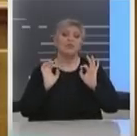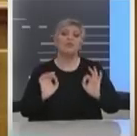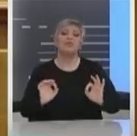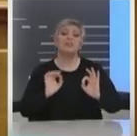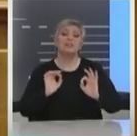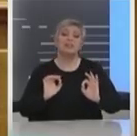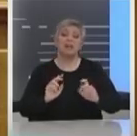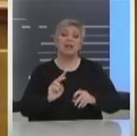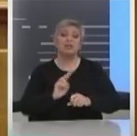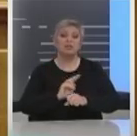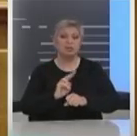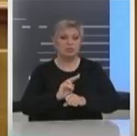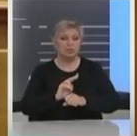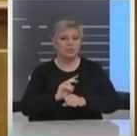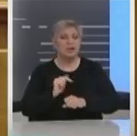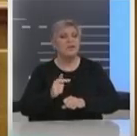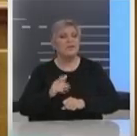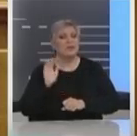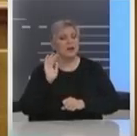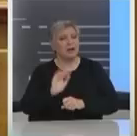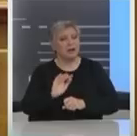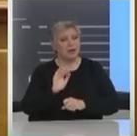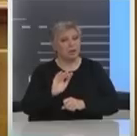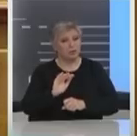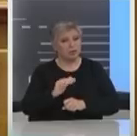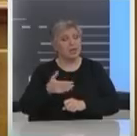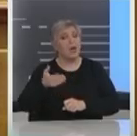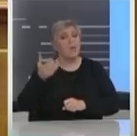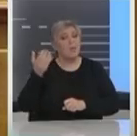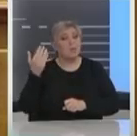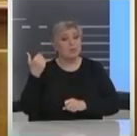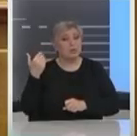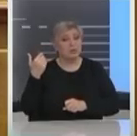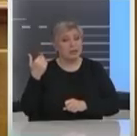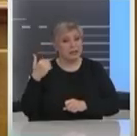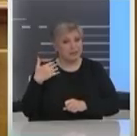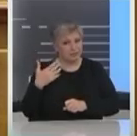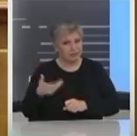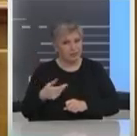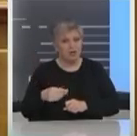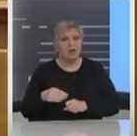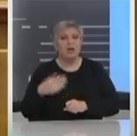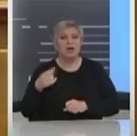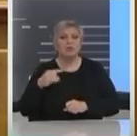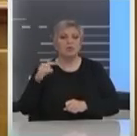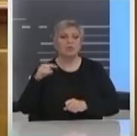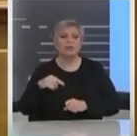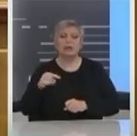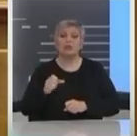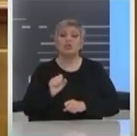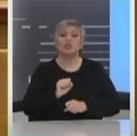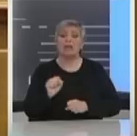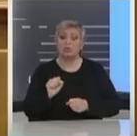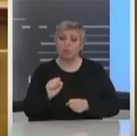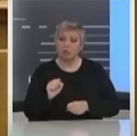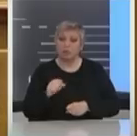ωραία ερώτηση την οποία είχε καταθέσει ο κύριος Πετράκος, ο κύριος Στρατούλης, δεν είναι